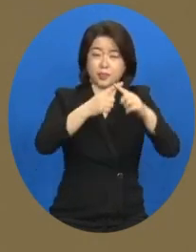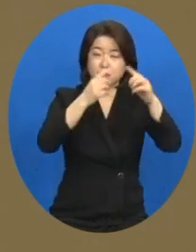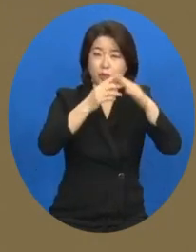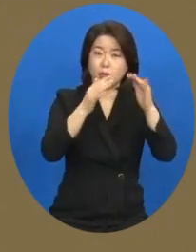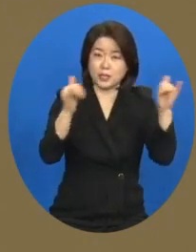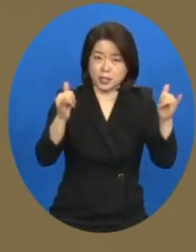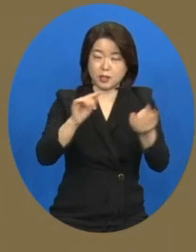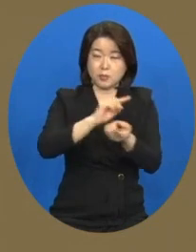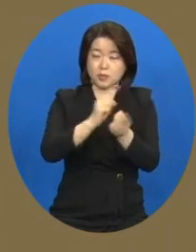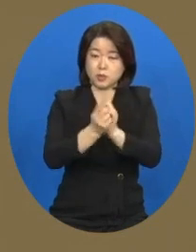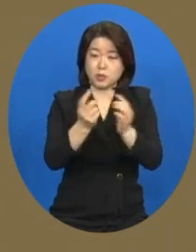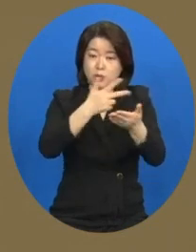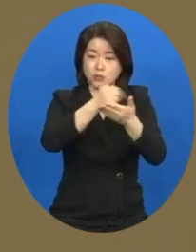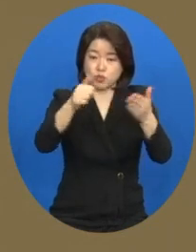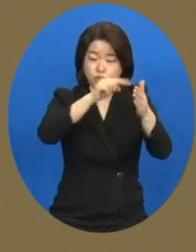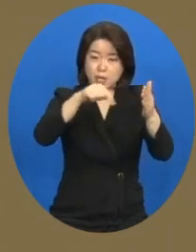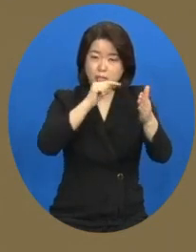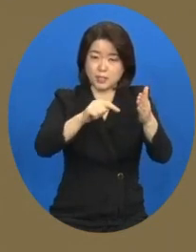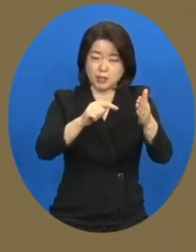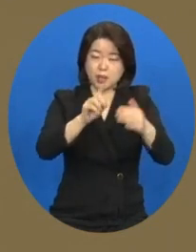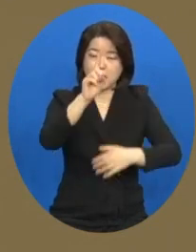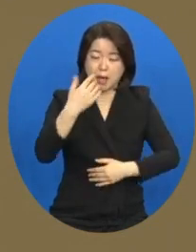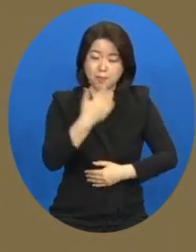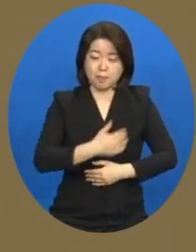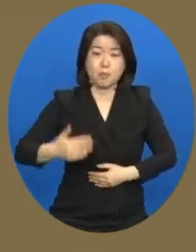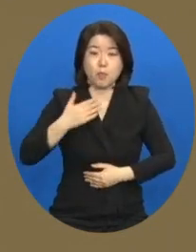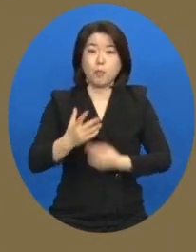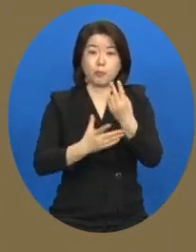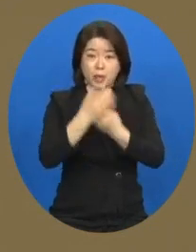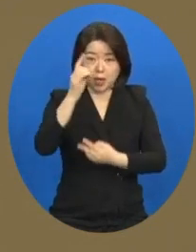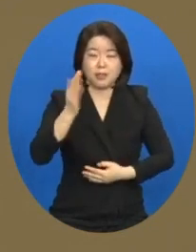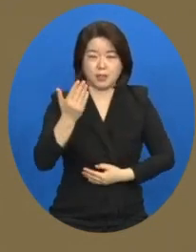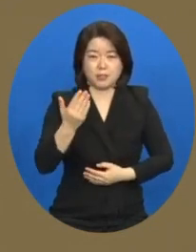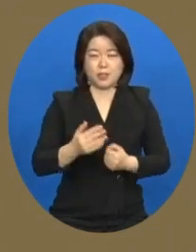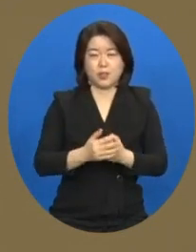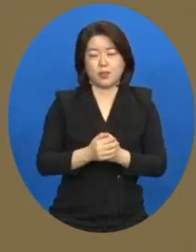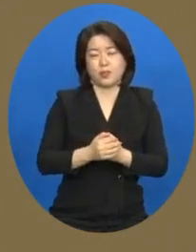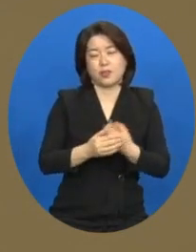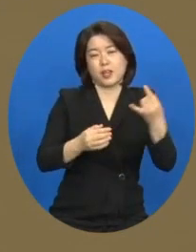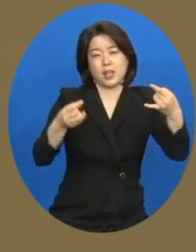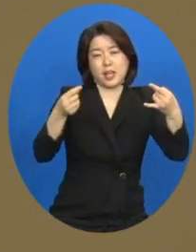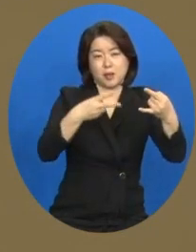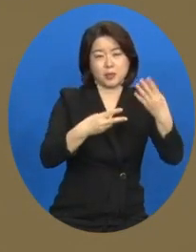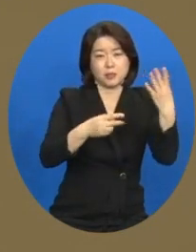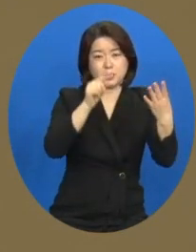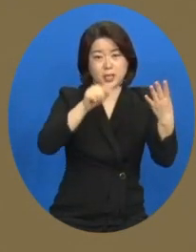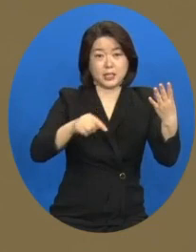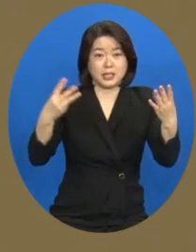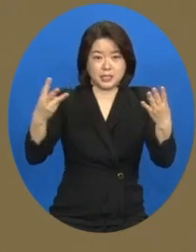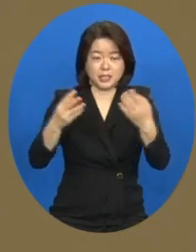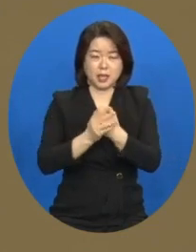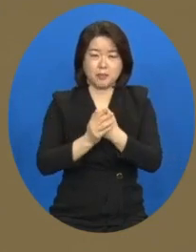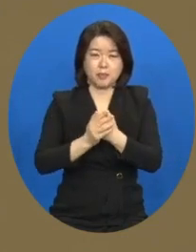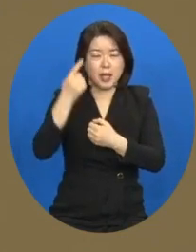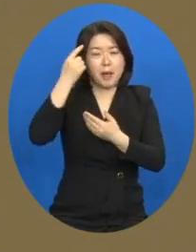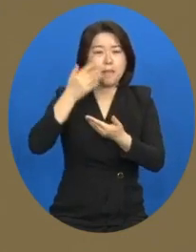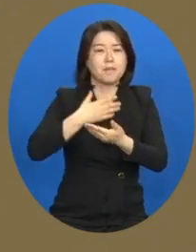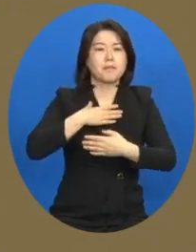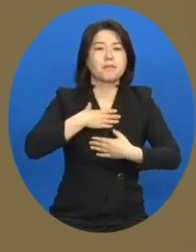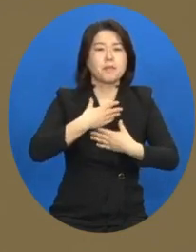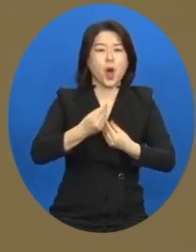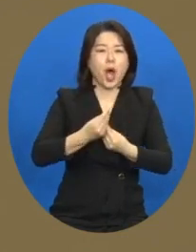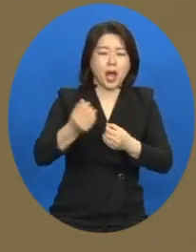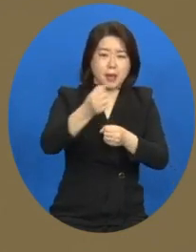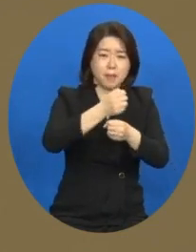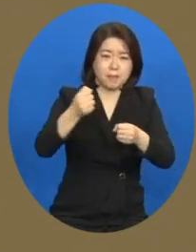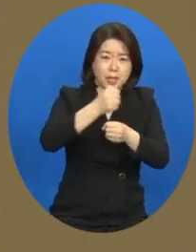교인들은 서로 주 안에서 이미 한 몸이 되었어요. 에베소서 4장 3절에 평안에 매는 줄로